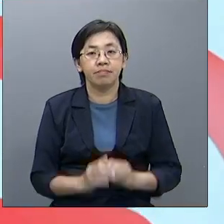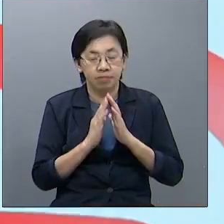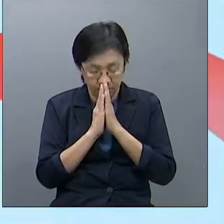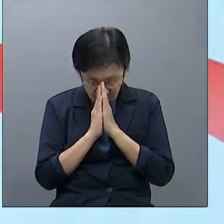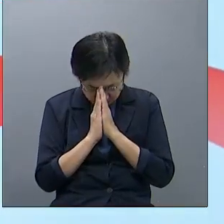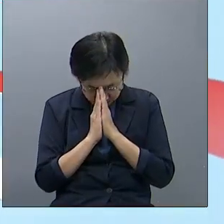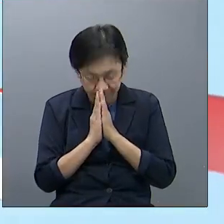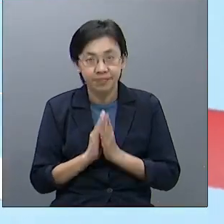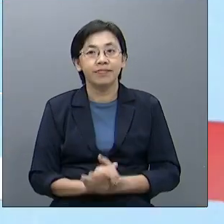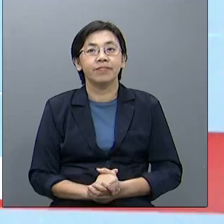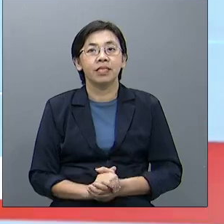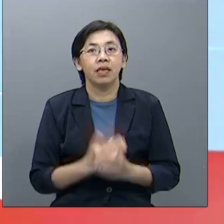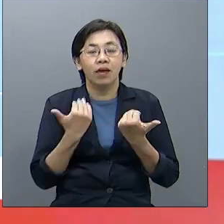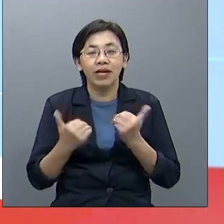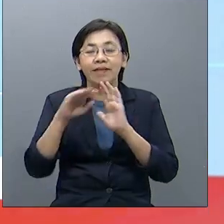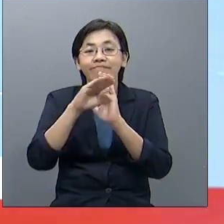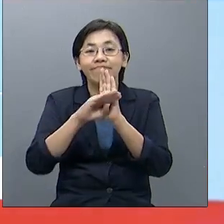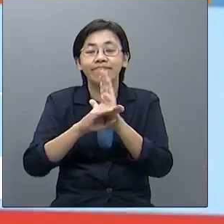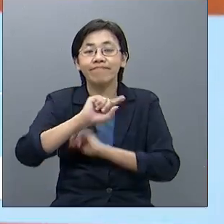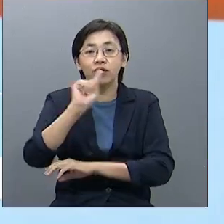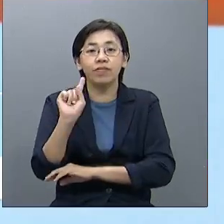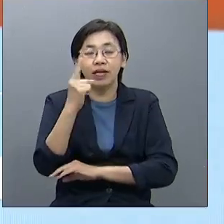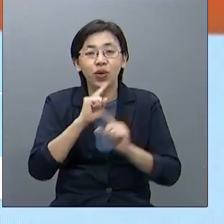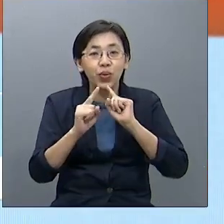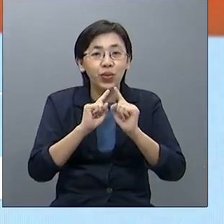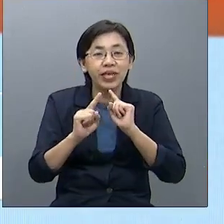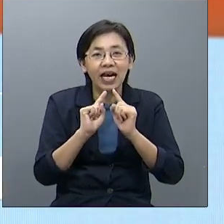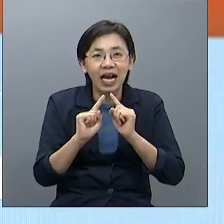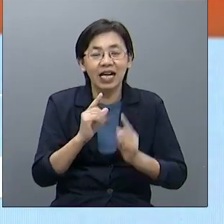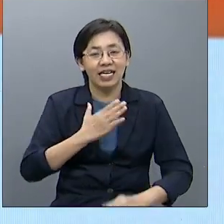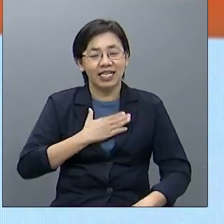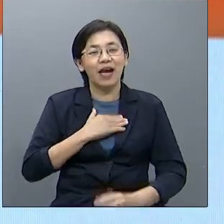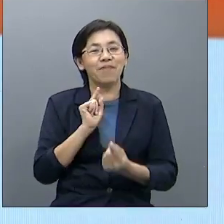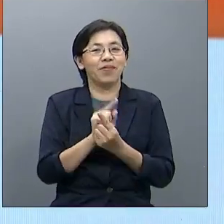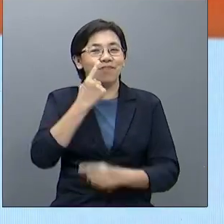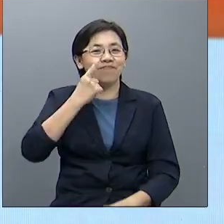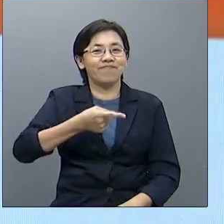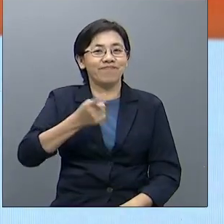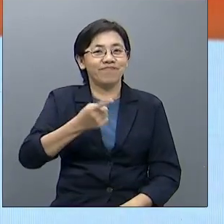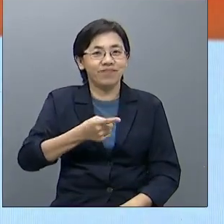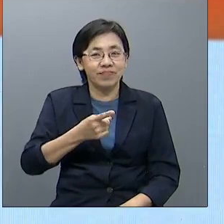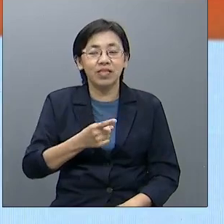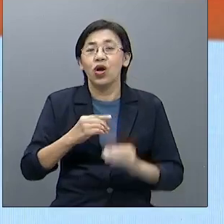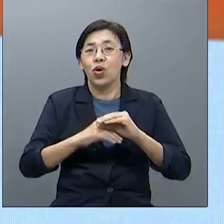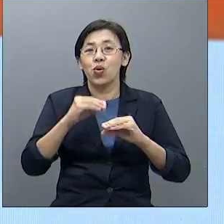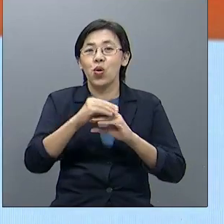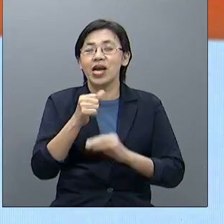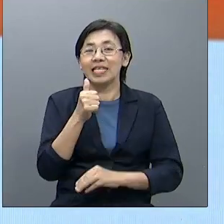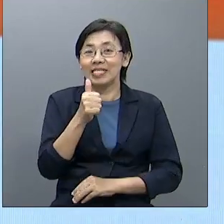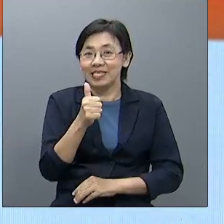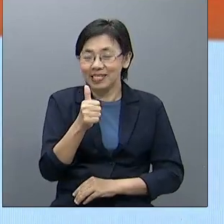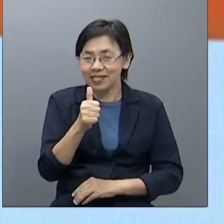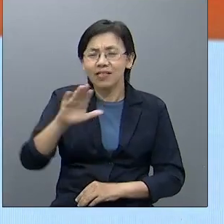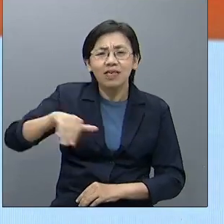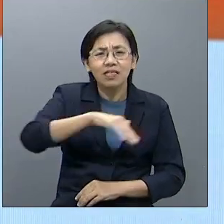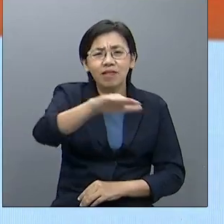สวัสดีค่ะคุณผู้ชมคะคุยกันวันใหม่เช้านี้พบกันเช่นเคยกับปูเป้ภัคคนันท์นะคะวันนี้เป้มาพร้อมกับอีกหนึ่งโครงการดีๆที่คุณผู้ชมหล